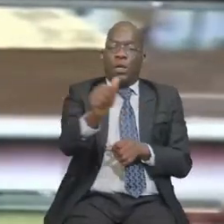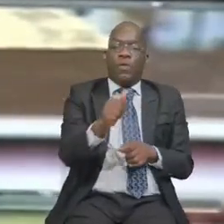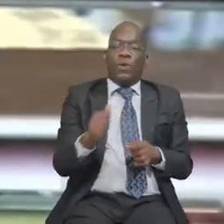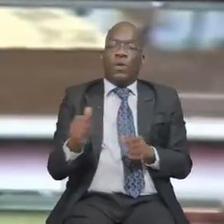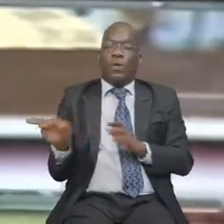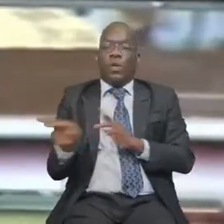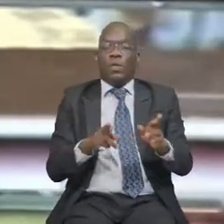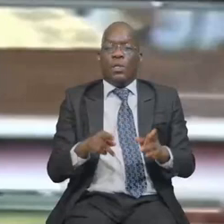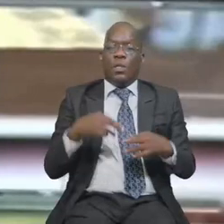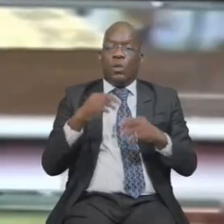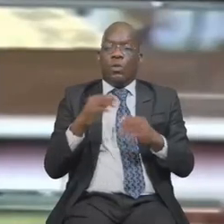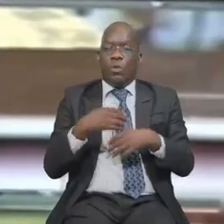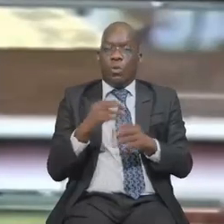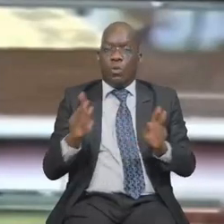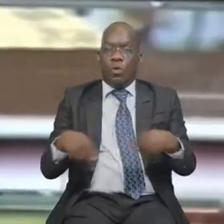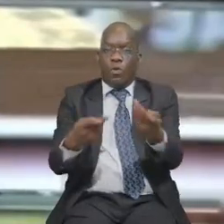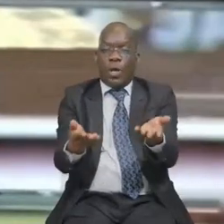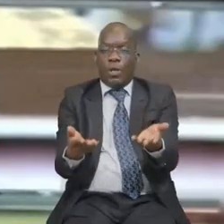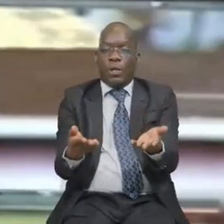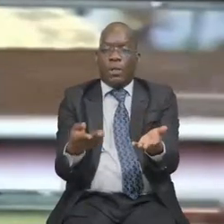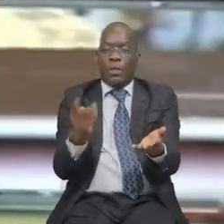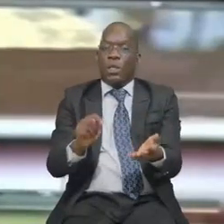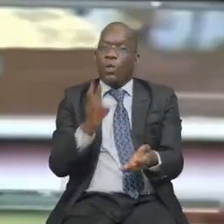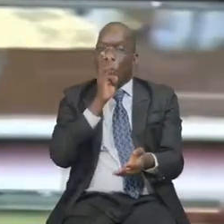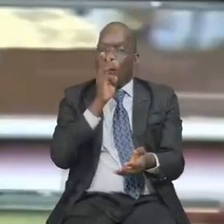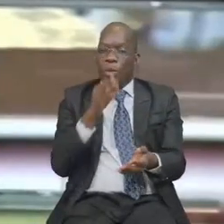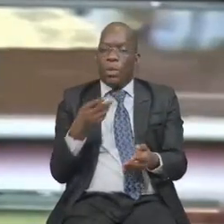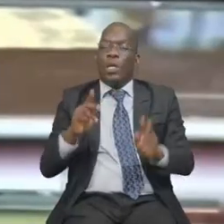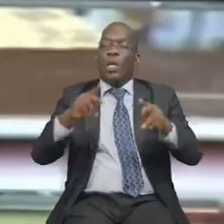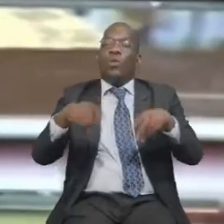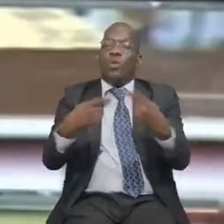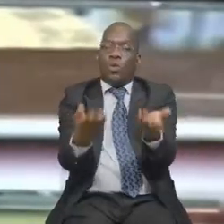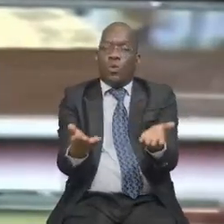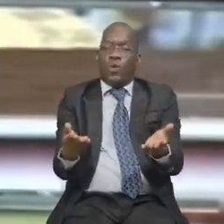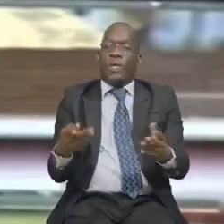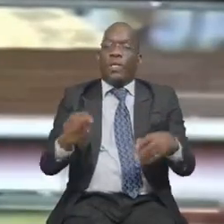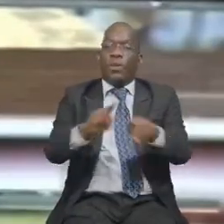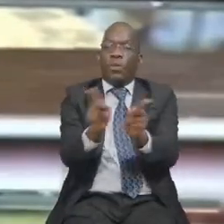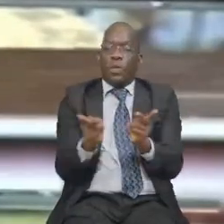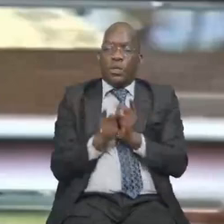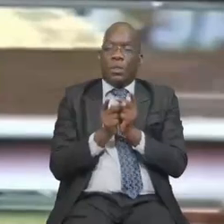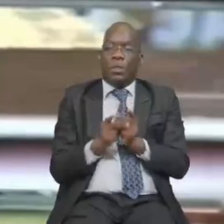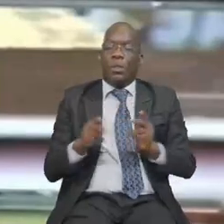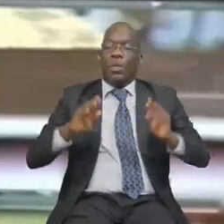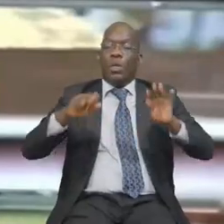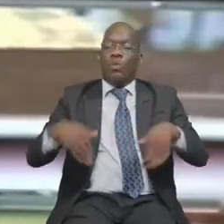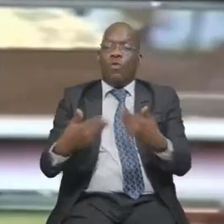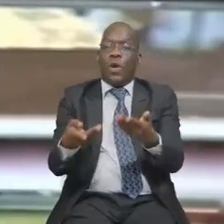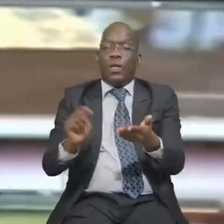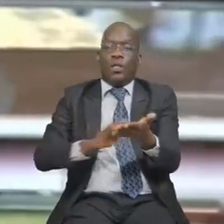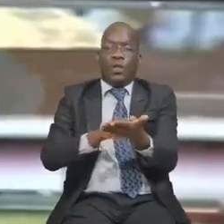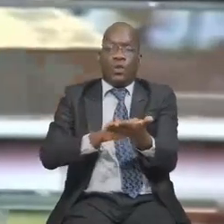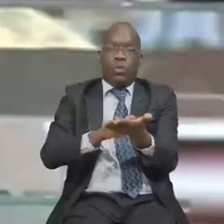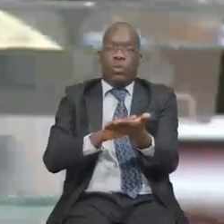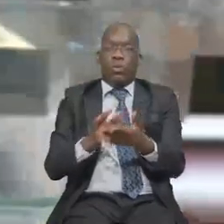Pourvois l'eau. Pourvois le lieu. Pourvois le savon.